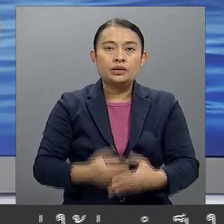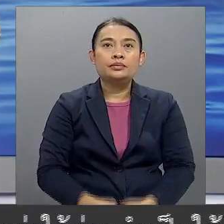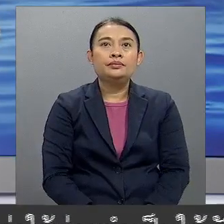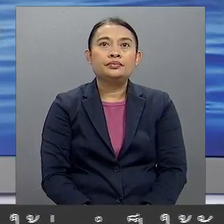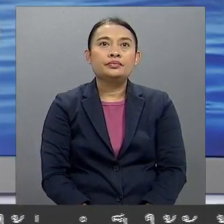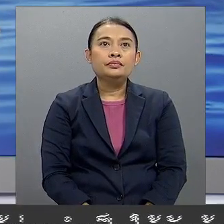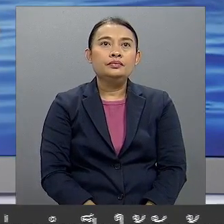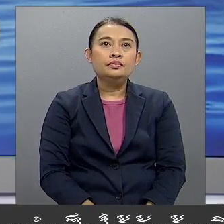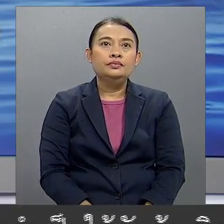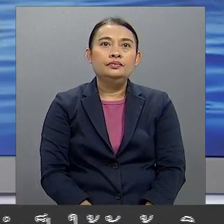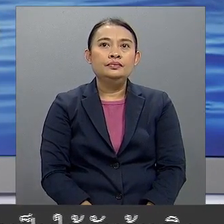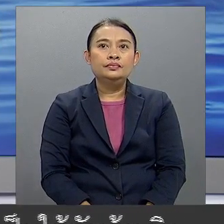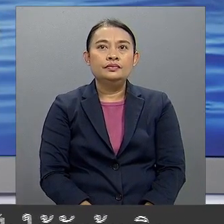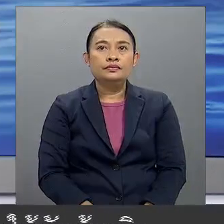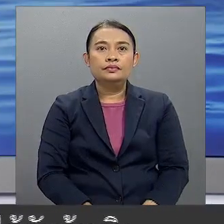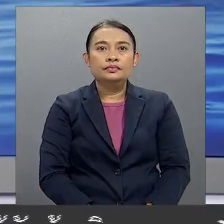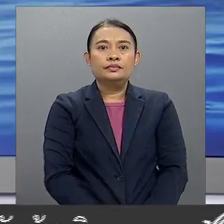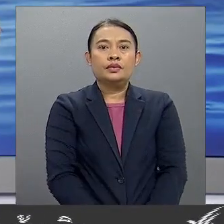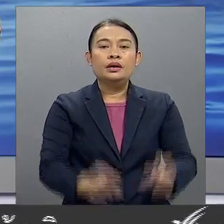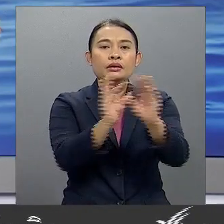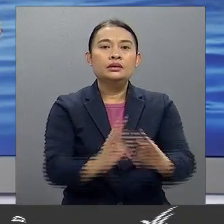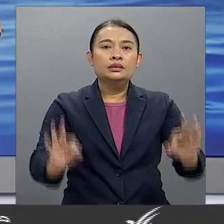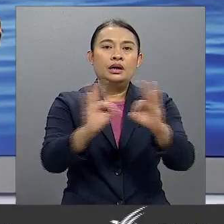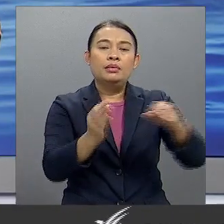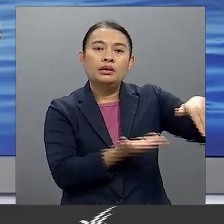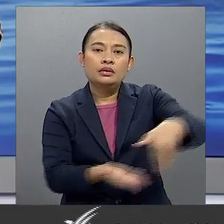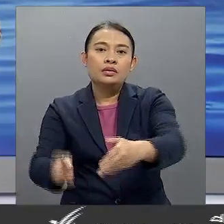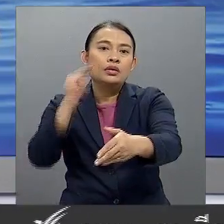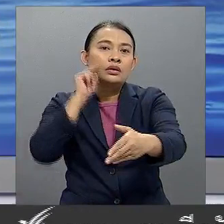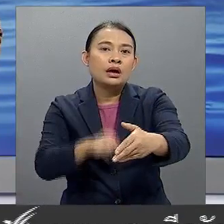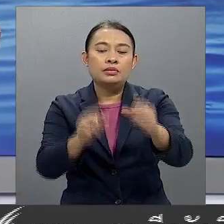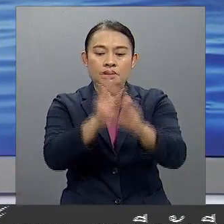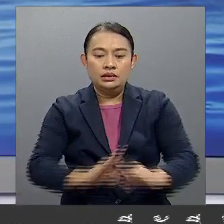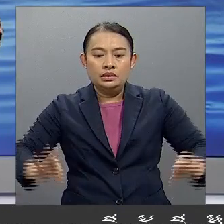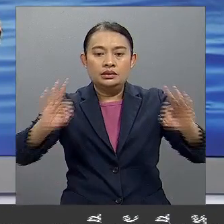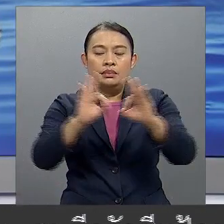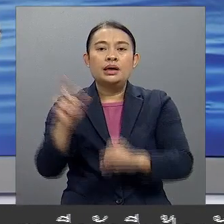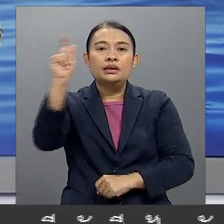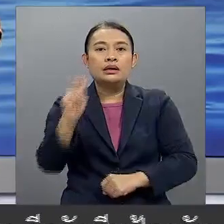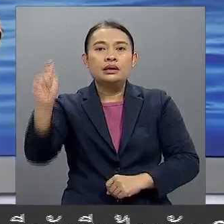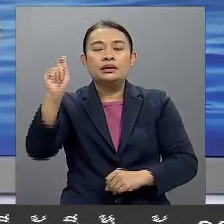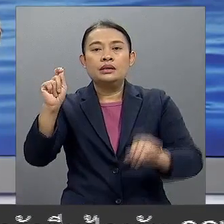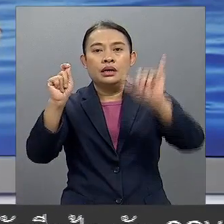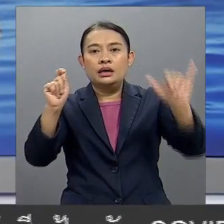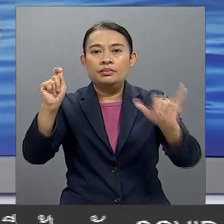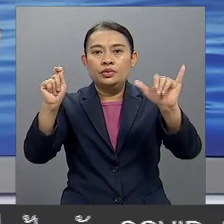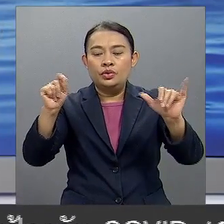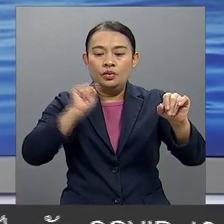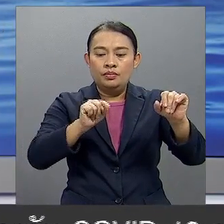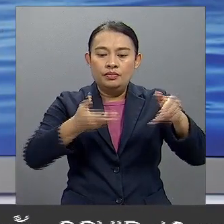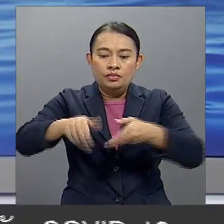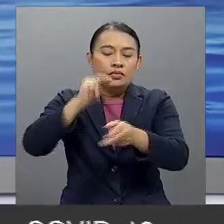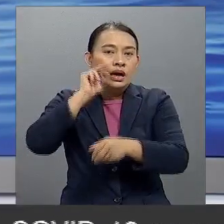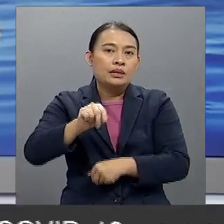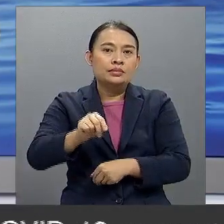เรีกได้ว่าเป็นเส้นเลืดใหญ่ของการเดินเรือคนละฝั่งทวีบเลยส่วปัญหาทเกิดขึ้นในครองสุเอตตอนนี้ก็กำลง